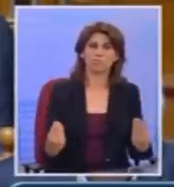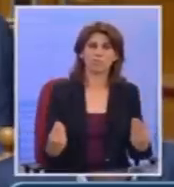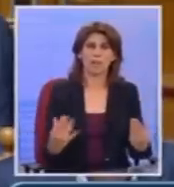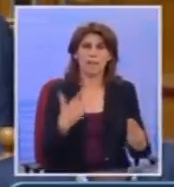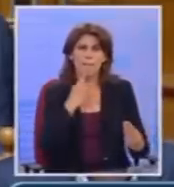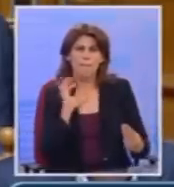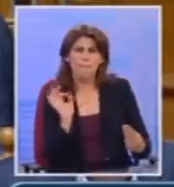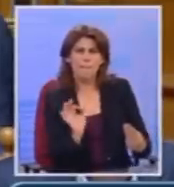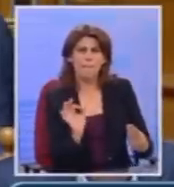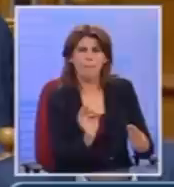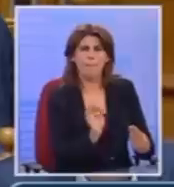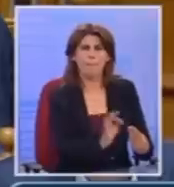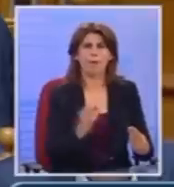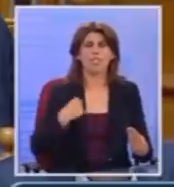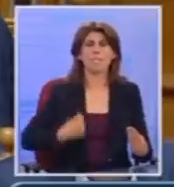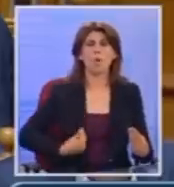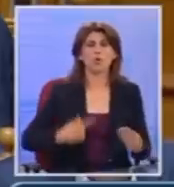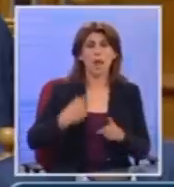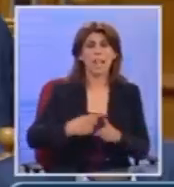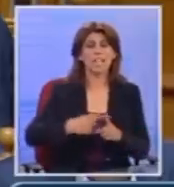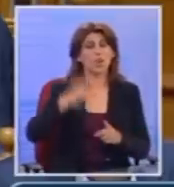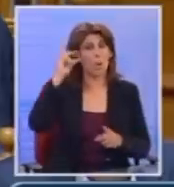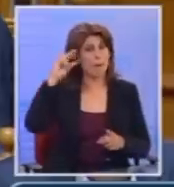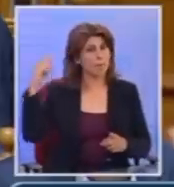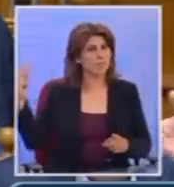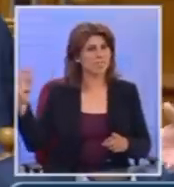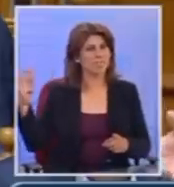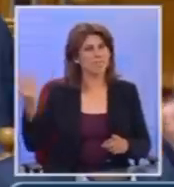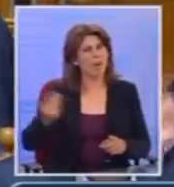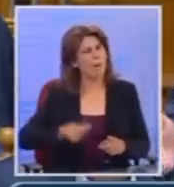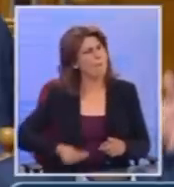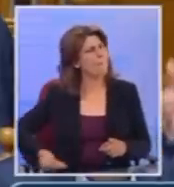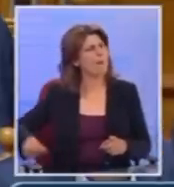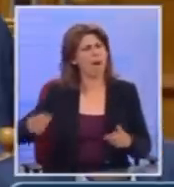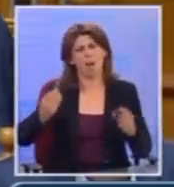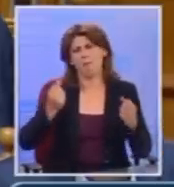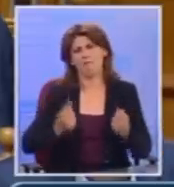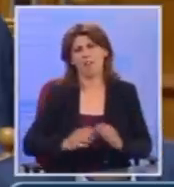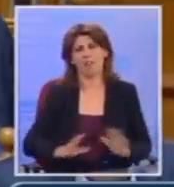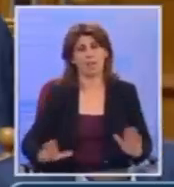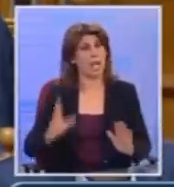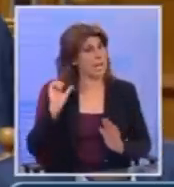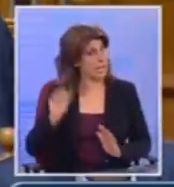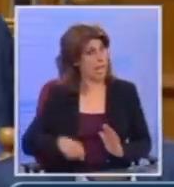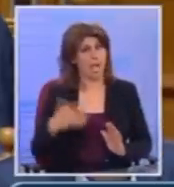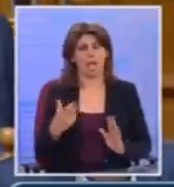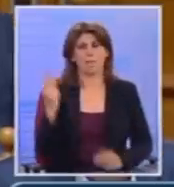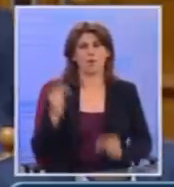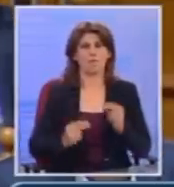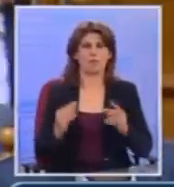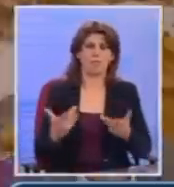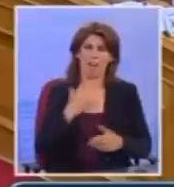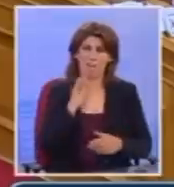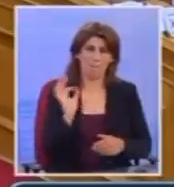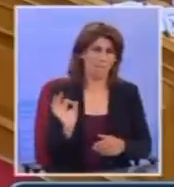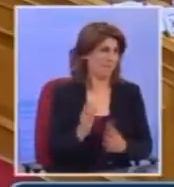Δυσφημίστηκε το ελληνικό πανεπιστήμιο όσο τίποτα άλλο σε αυτόν τον τόπο. Είχε δυσλειτουργίες, είχε προβλήματα, βεβαίως και έχει. Θέλω